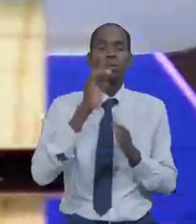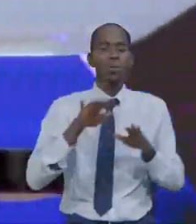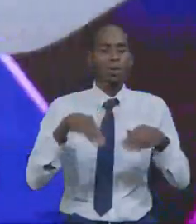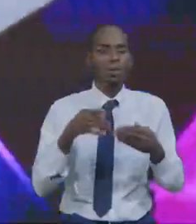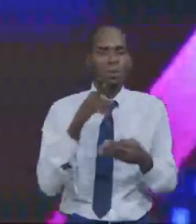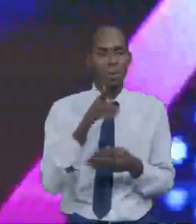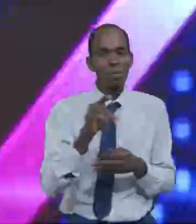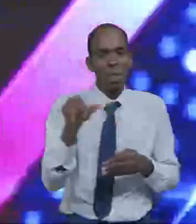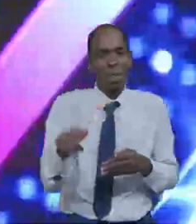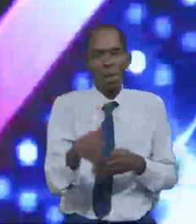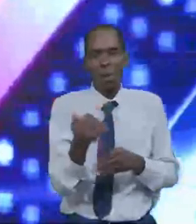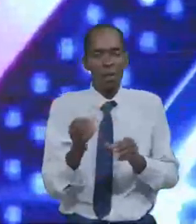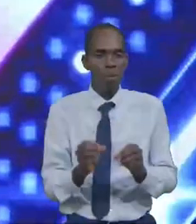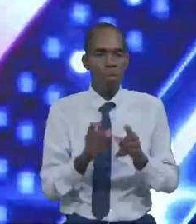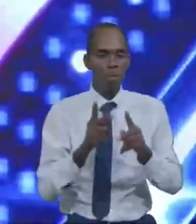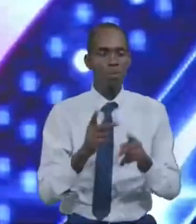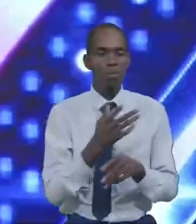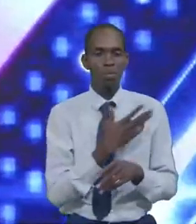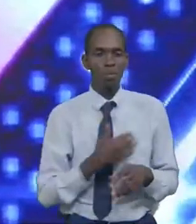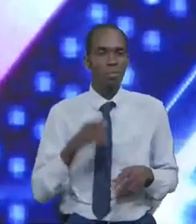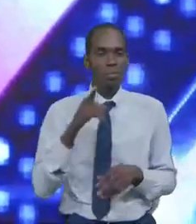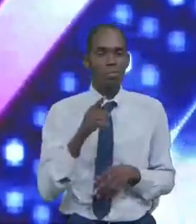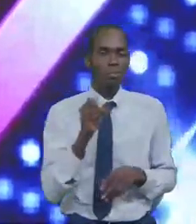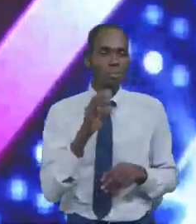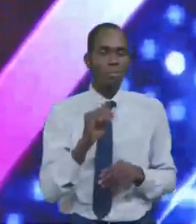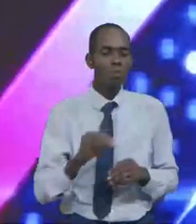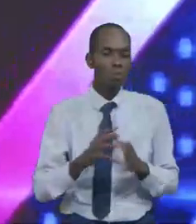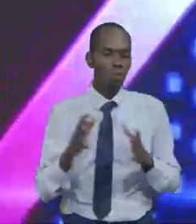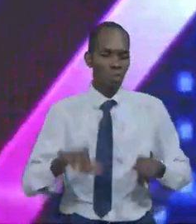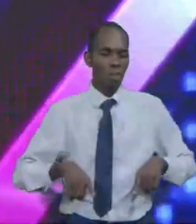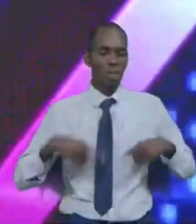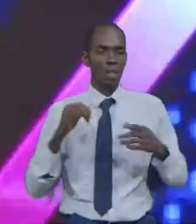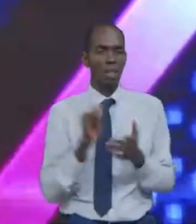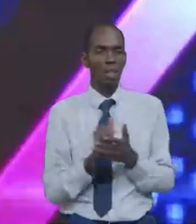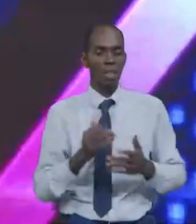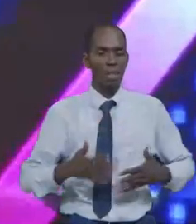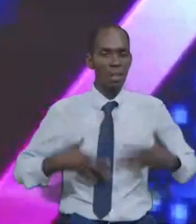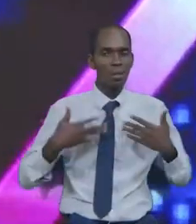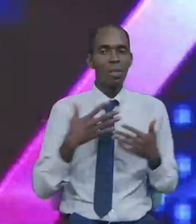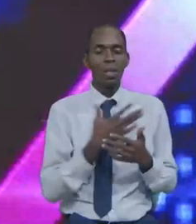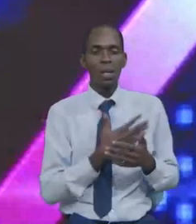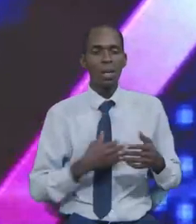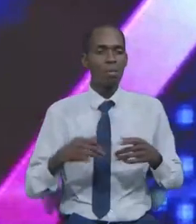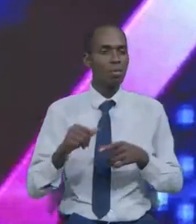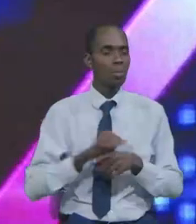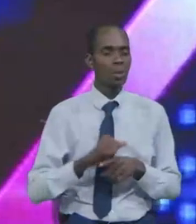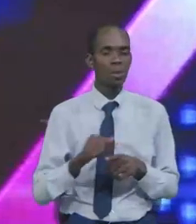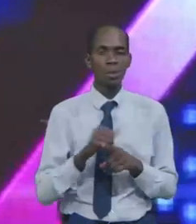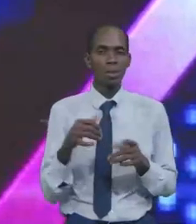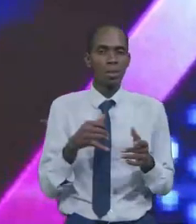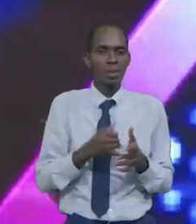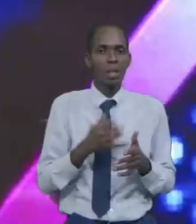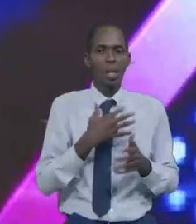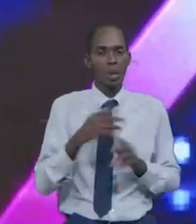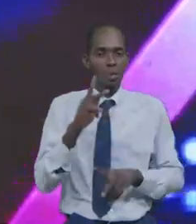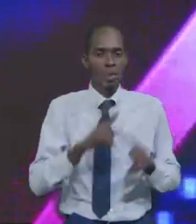autre occasion et il a si mené cette vie, il a si pratiqué sa foi que les gens qui l'ont vu, les